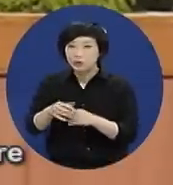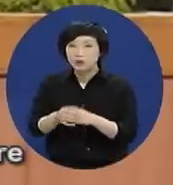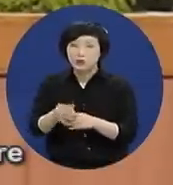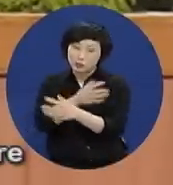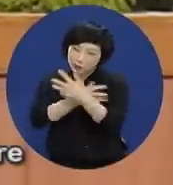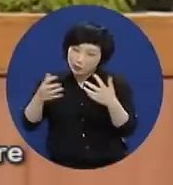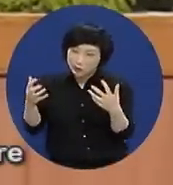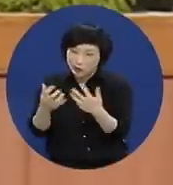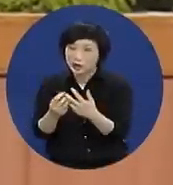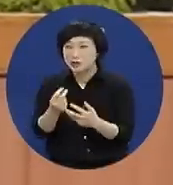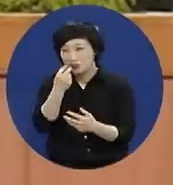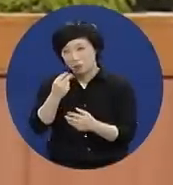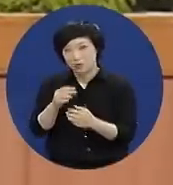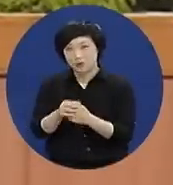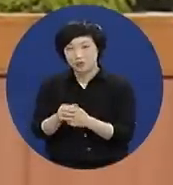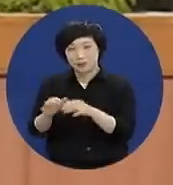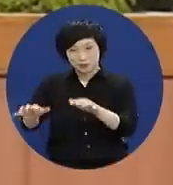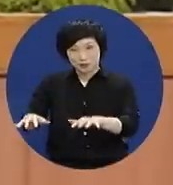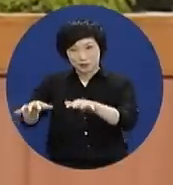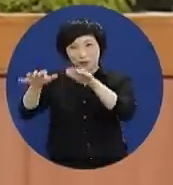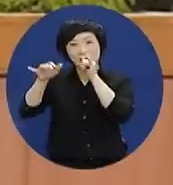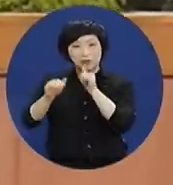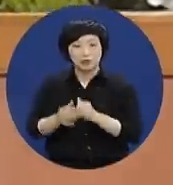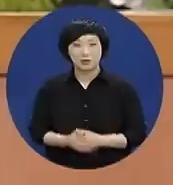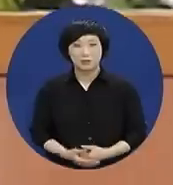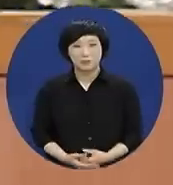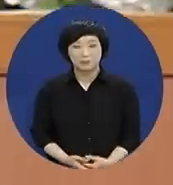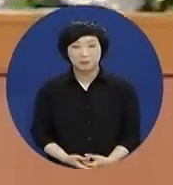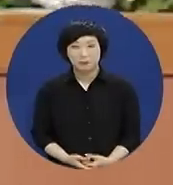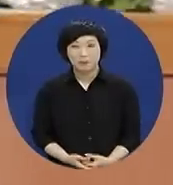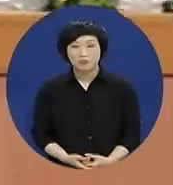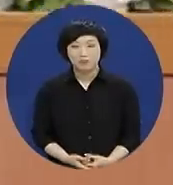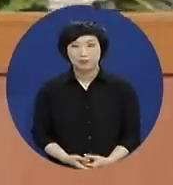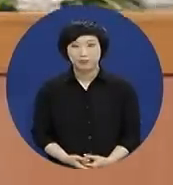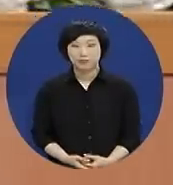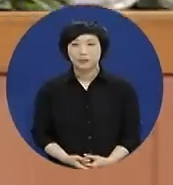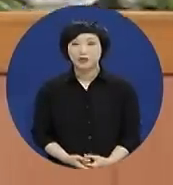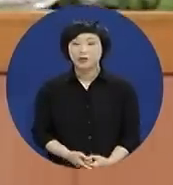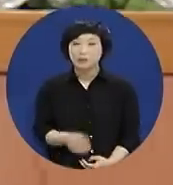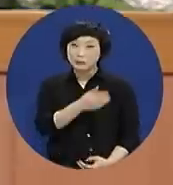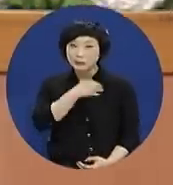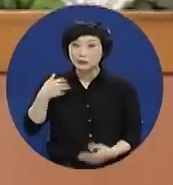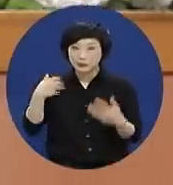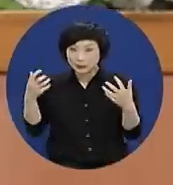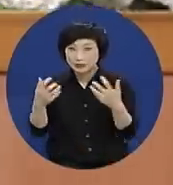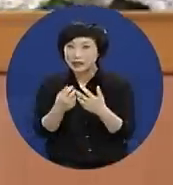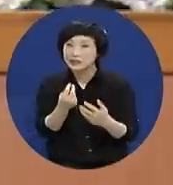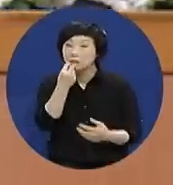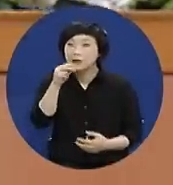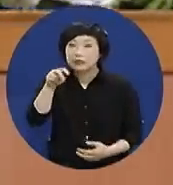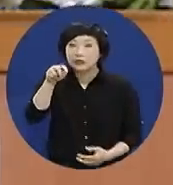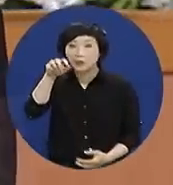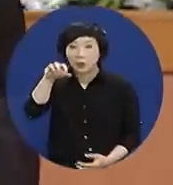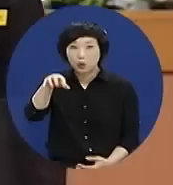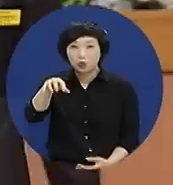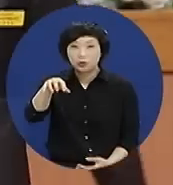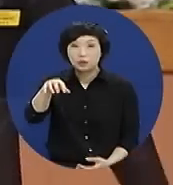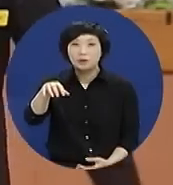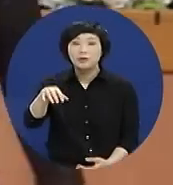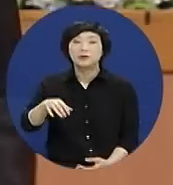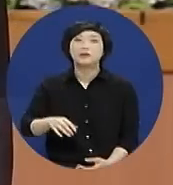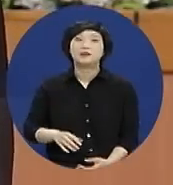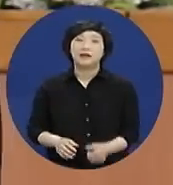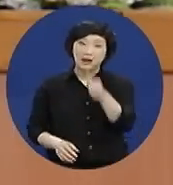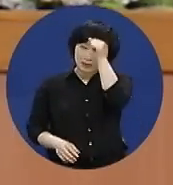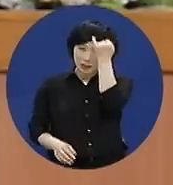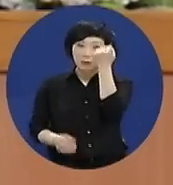豊かな生命がありましたそれでこのように豊かな生命が溢れるところに彼らを